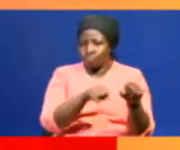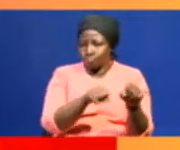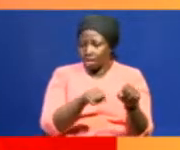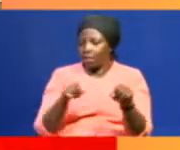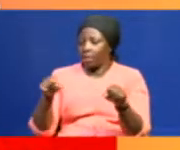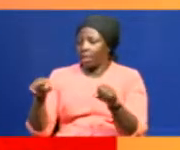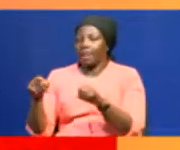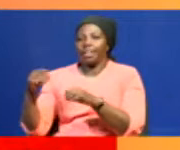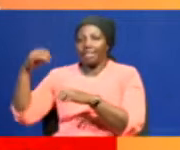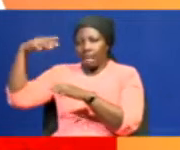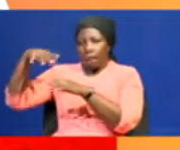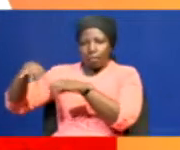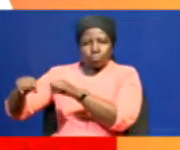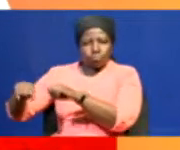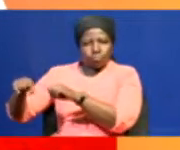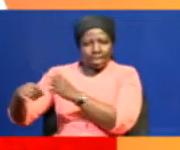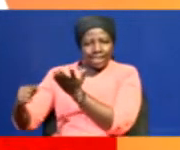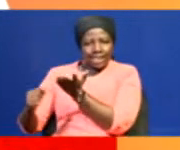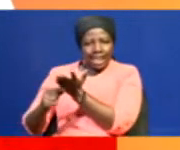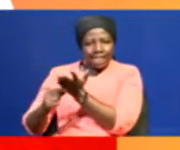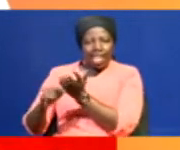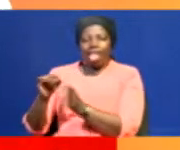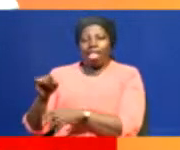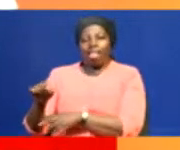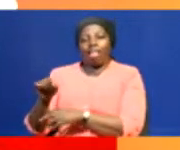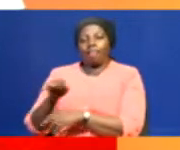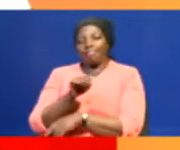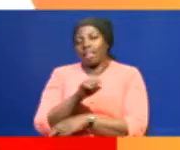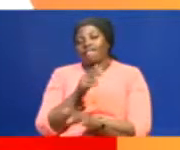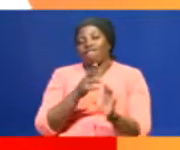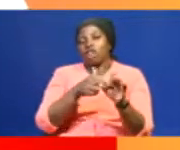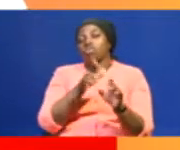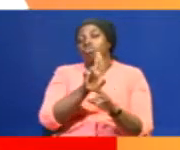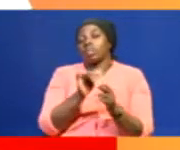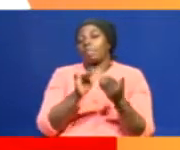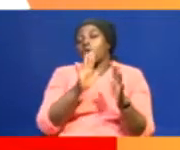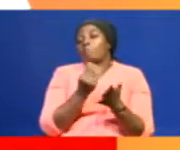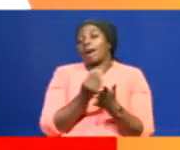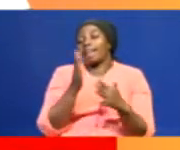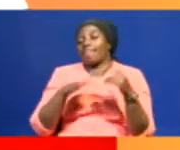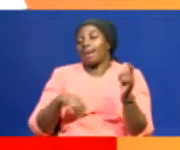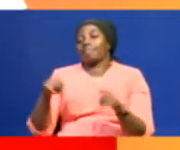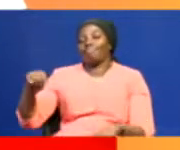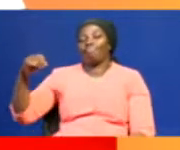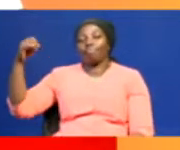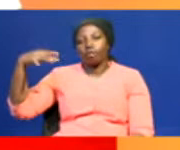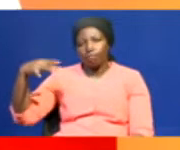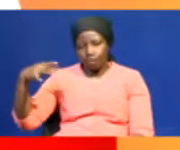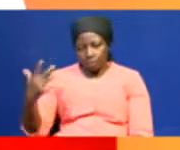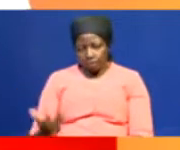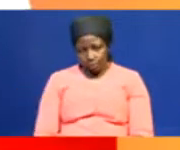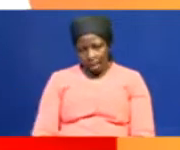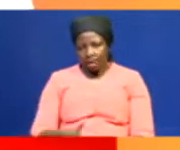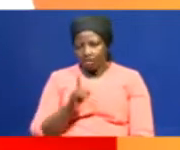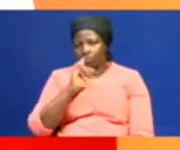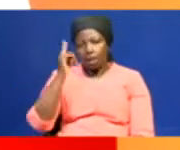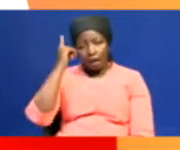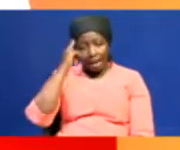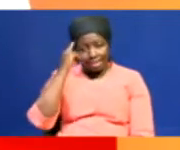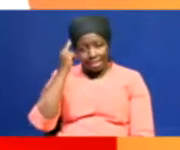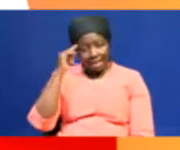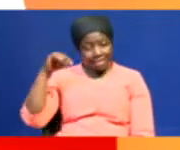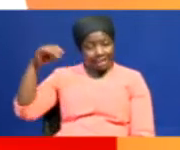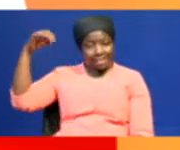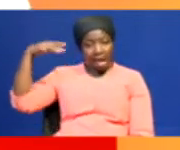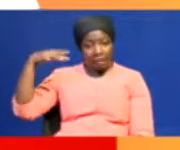na ifanye kazi ambayo inatoshana na ile ungetumia ile pikipiki ya mafuta. So I think hii ya umeme